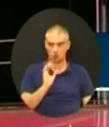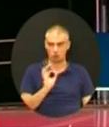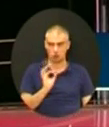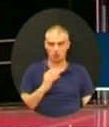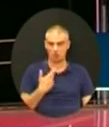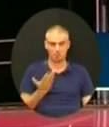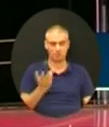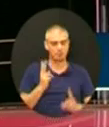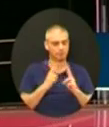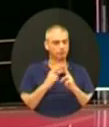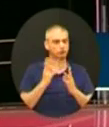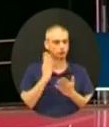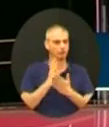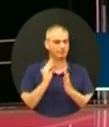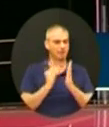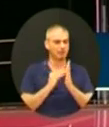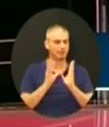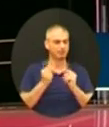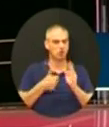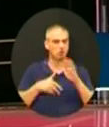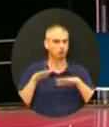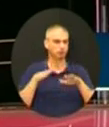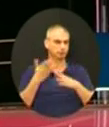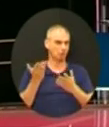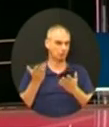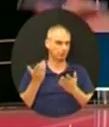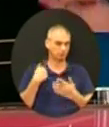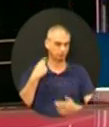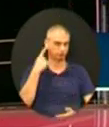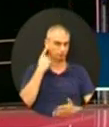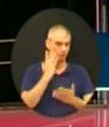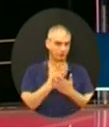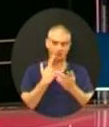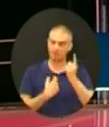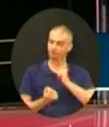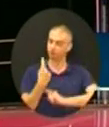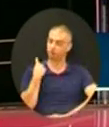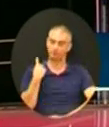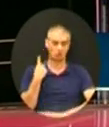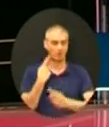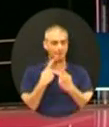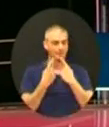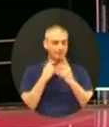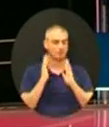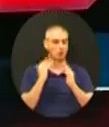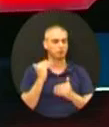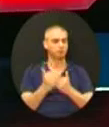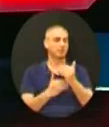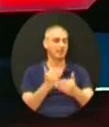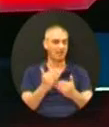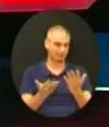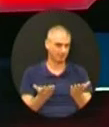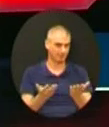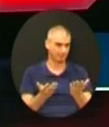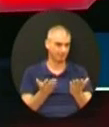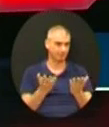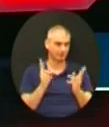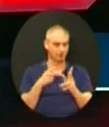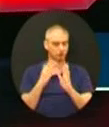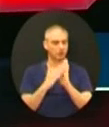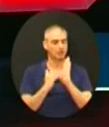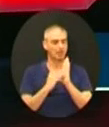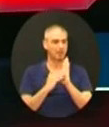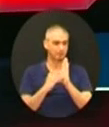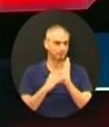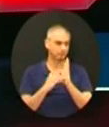את הפגישה שנקבעה עם ראש הממשלה, כן, אנחנו שמענו שבוע שעבר שמגעים מאוד מתקדמים ויש